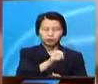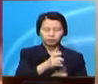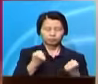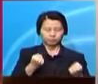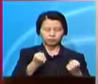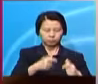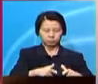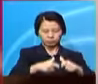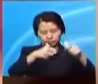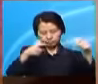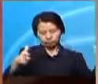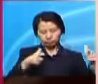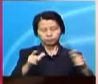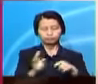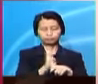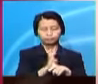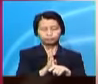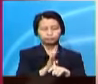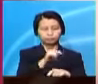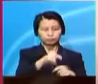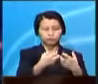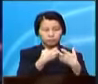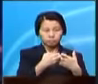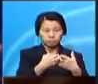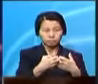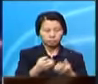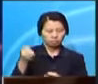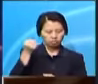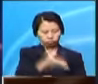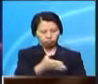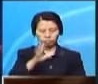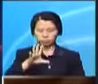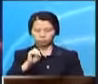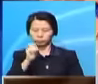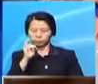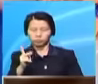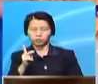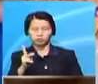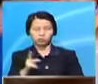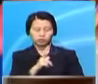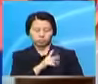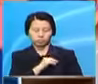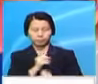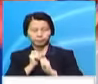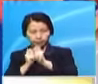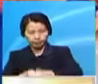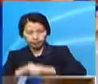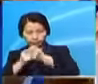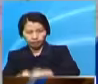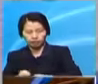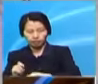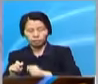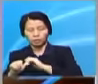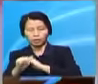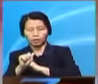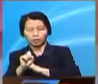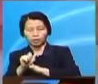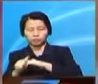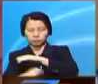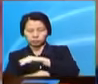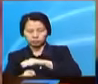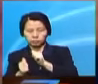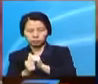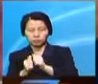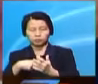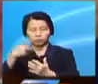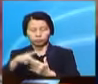untuk memperluaskan perusahaannya. Sumbangan RM50,000 disalur Kementerian Pertanian dan Industri Asas Tani